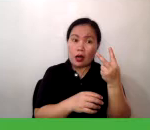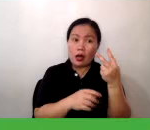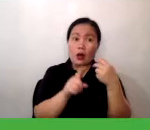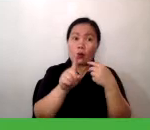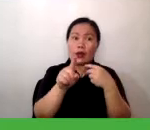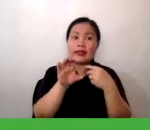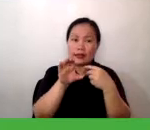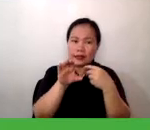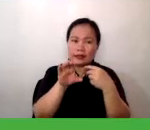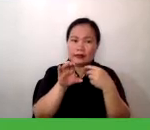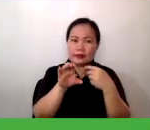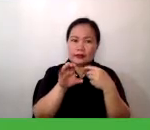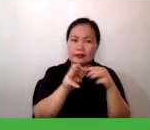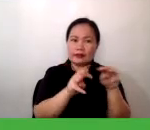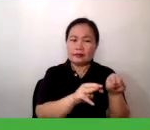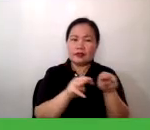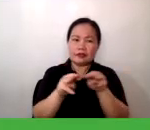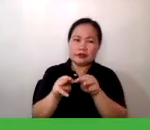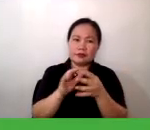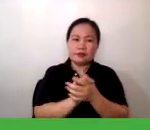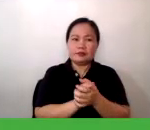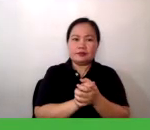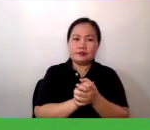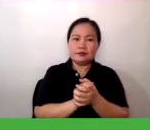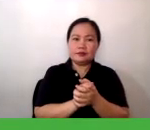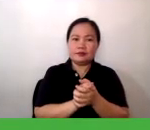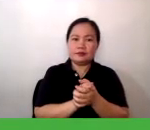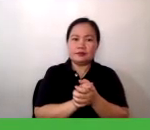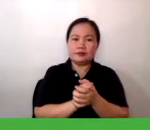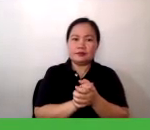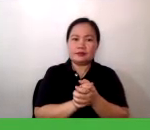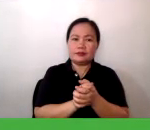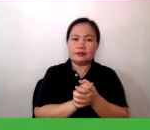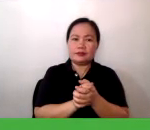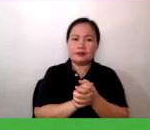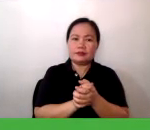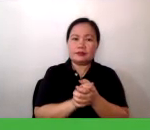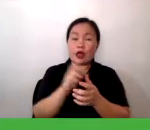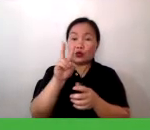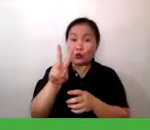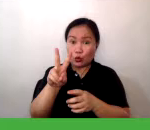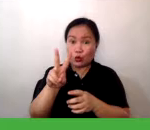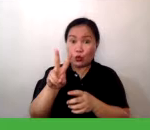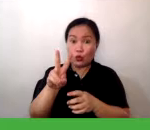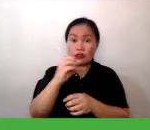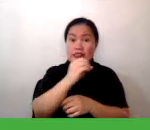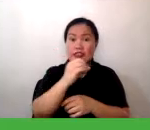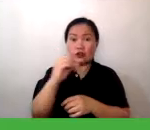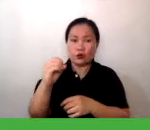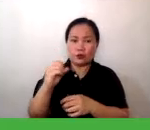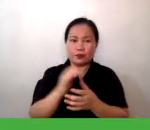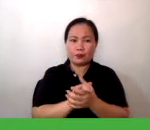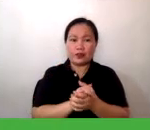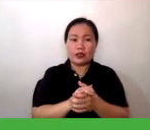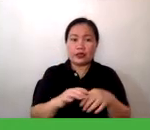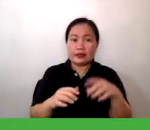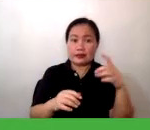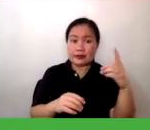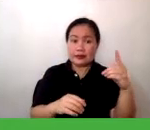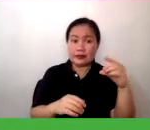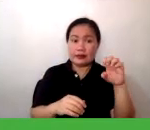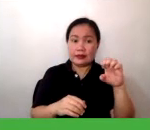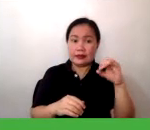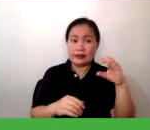So, 100. Kaya 100 meters. Okay? Next, halimbawa, a deci. A deci is,